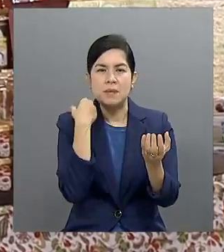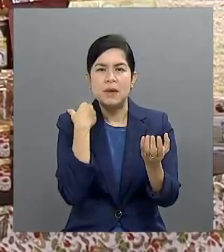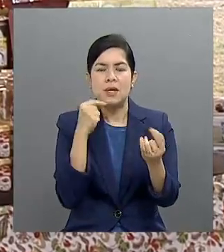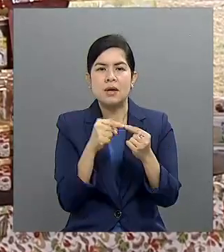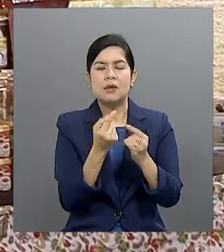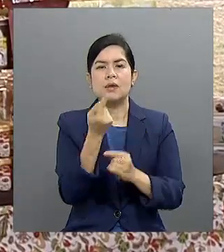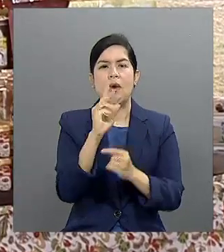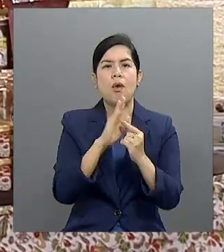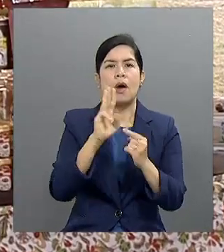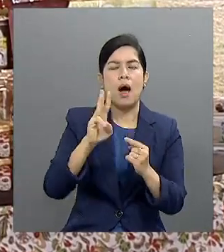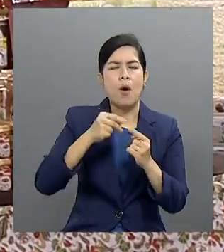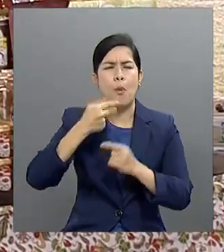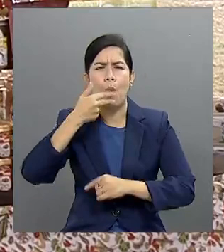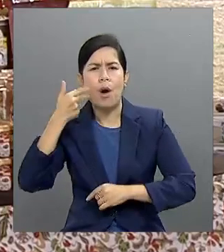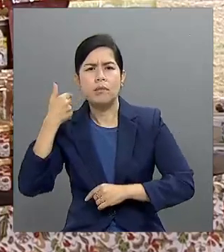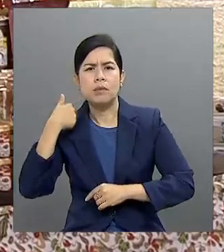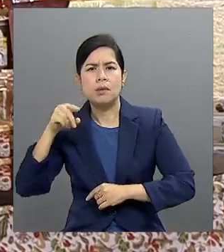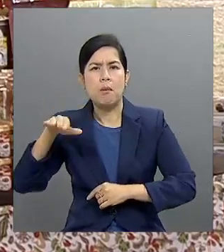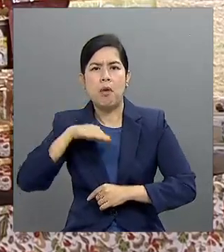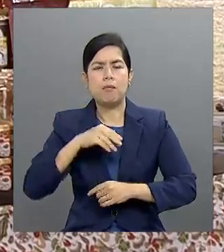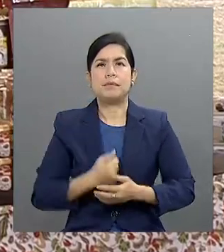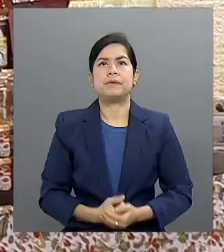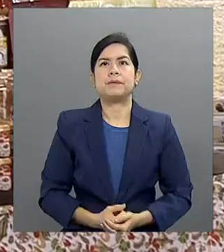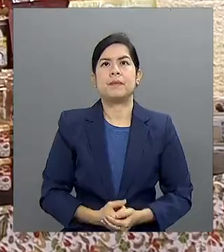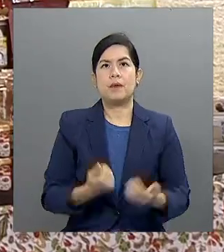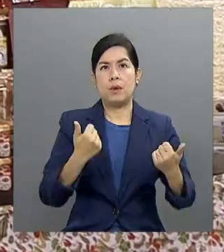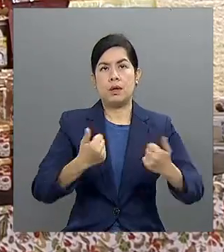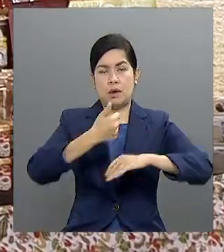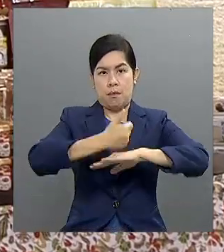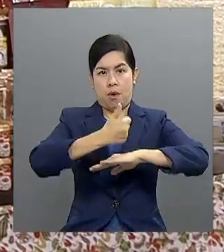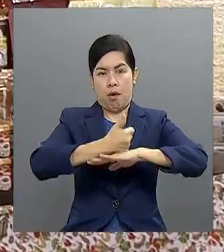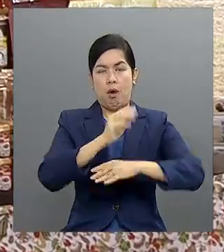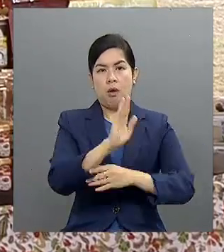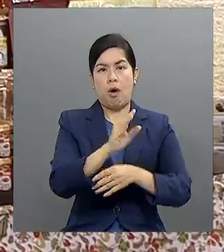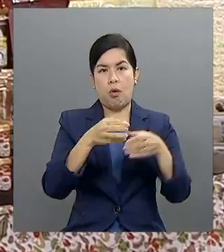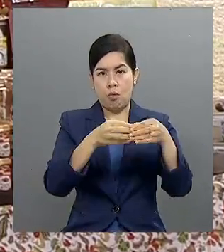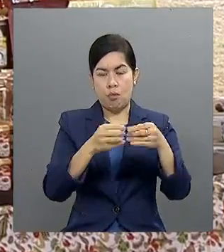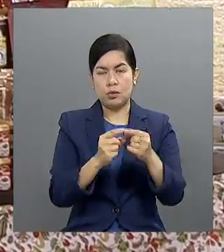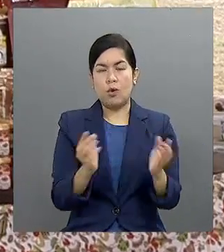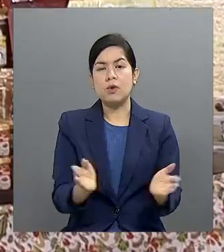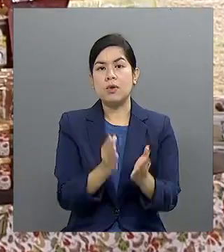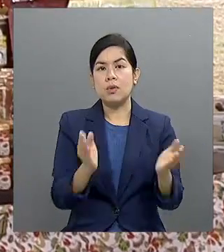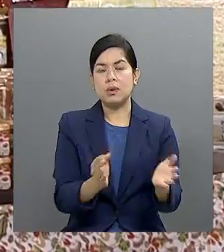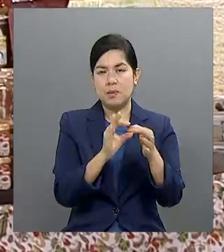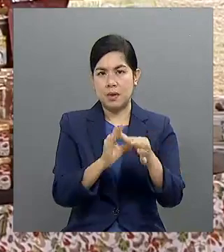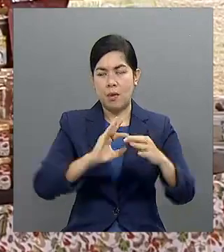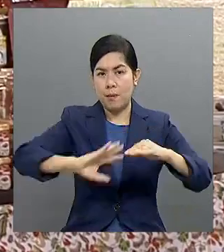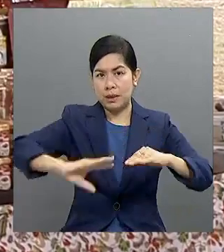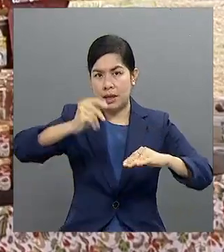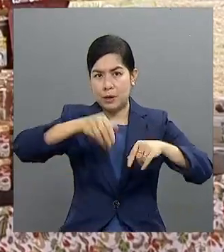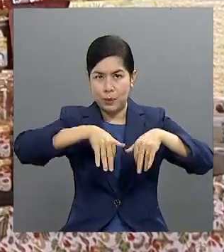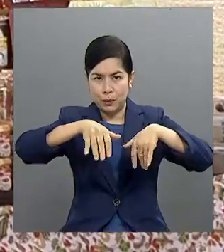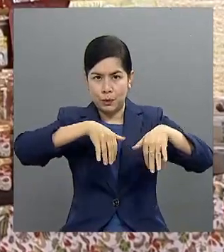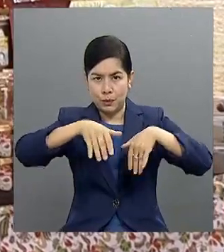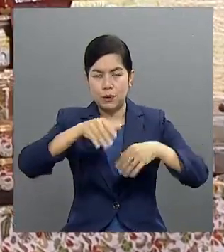ต่ว่าตอนนี้นะคะเดี๋ยวเราอยู่กับผอ.นะคะผู้อำนวยการกลุ่มงานส่งเสริมการพัฒนาชุมชนจังหวัดภูเก็ตค่ะคุณอรุณลักษ